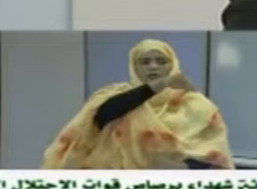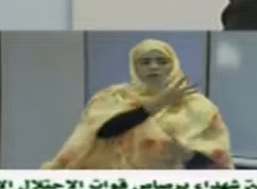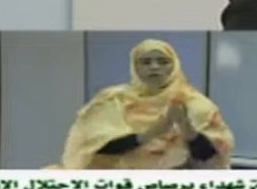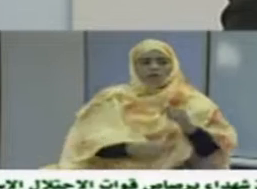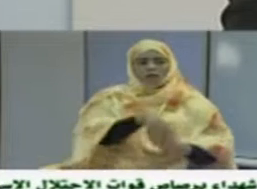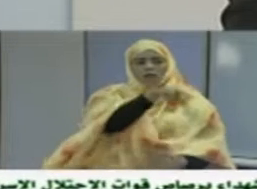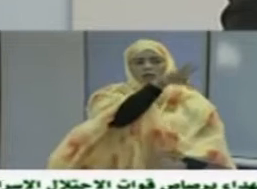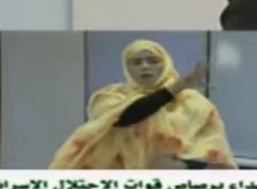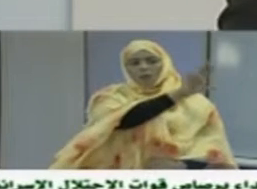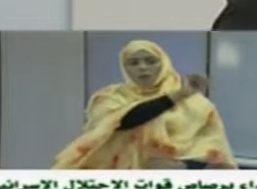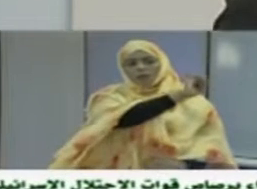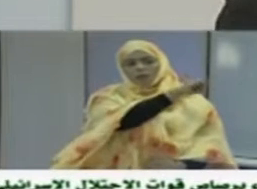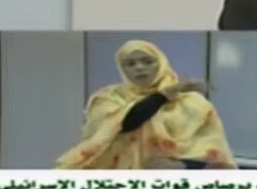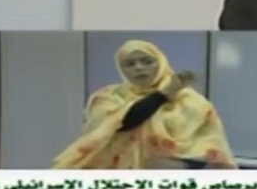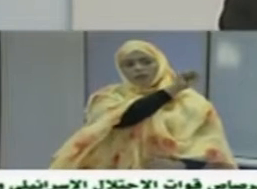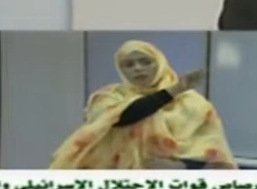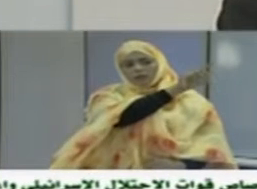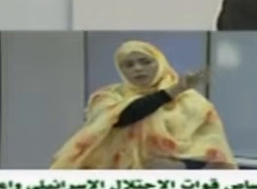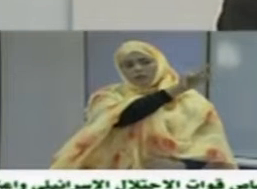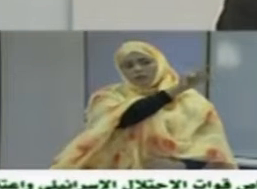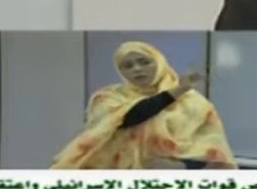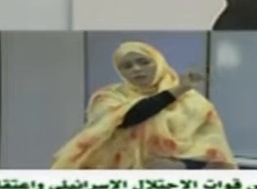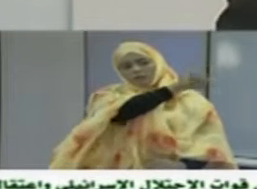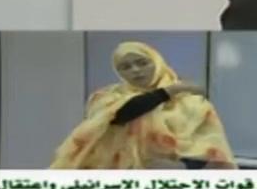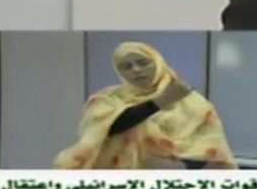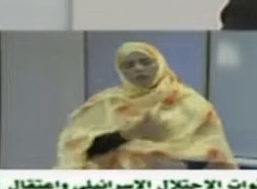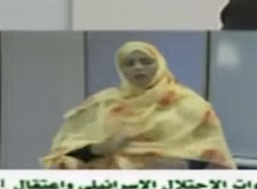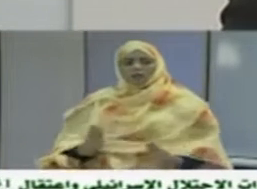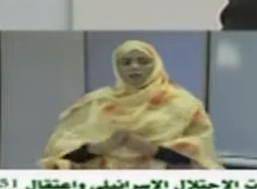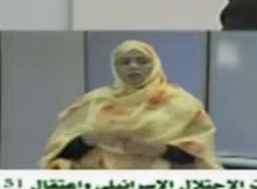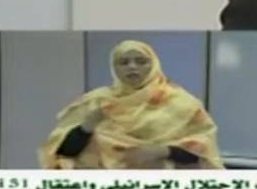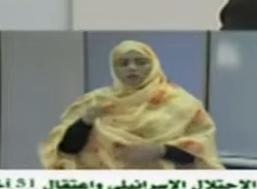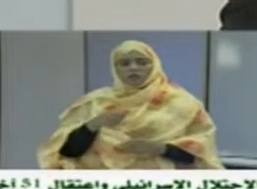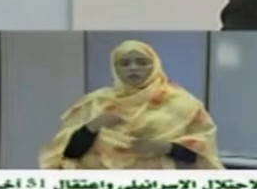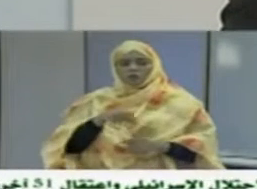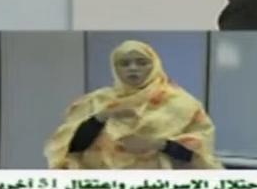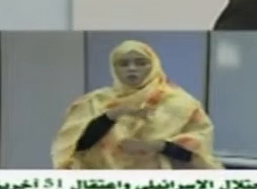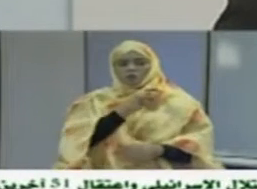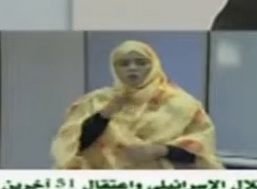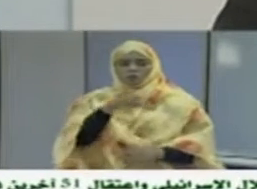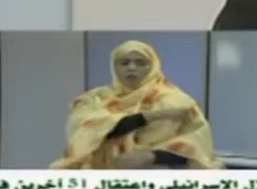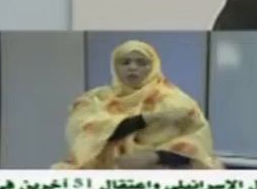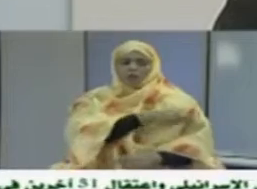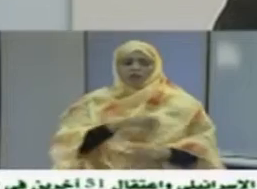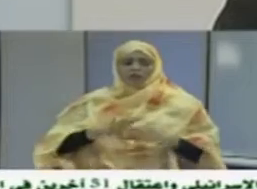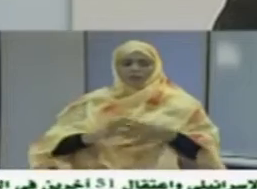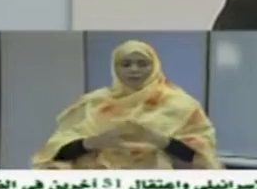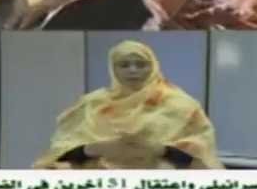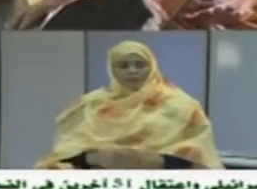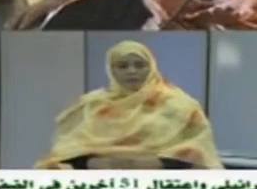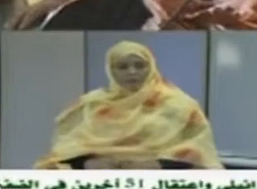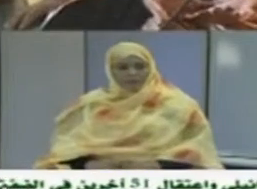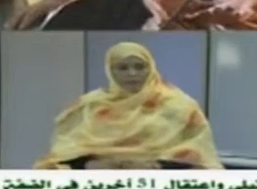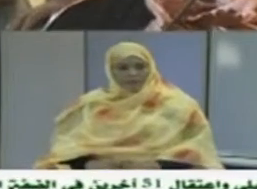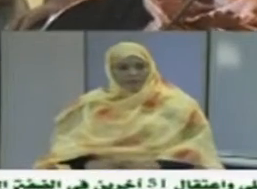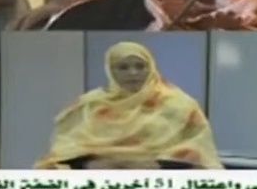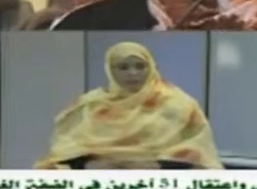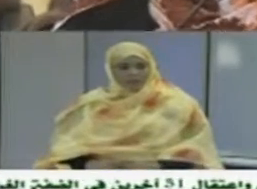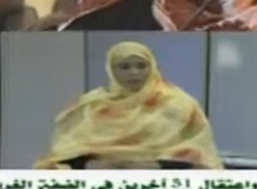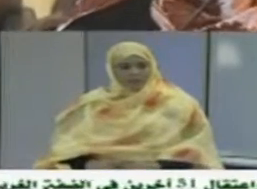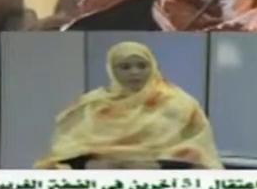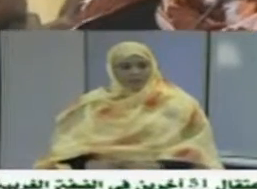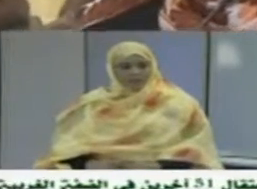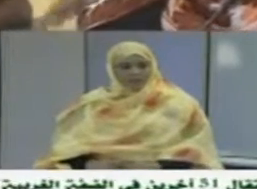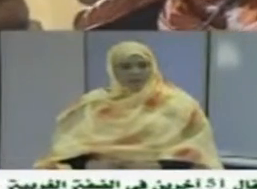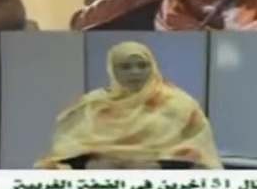والطفولة والأسرة السيد محمد محمود والسيد يحيى وعدد من نواب الجمعية.